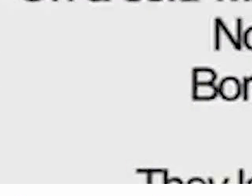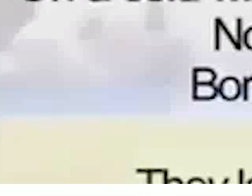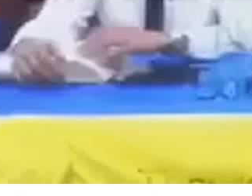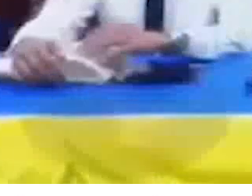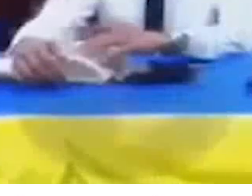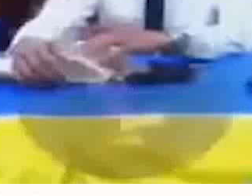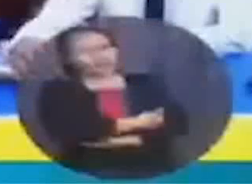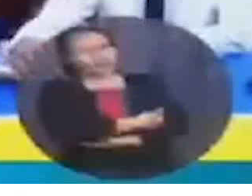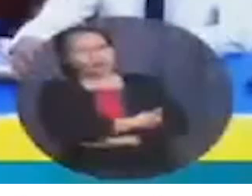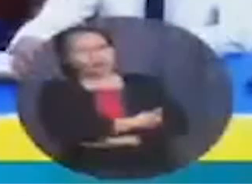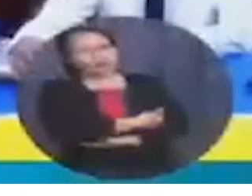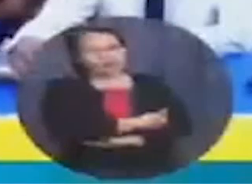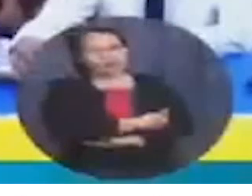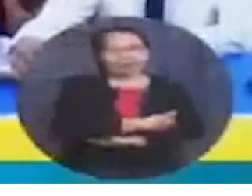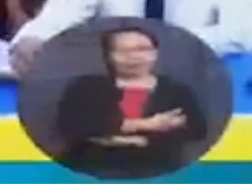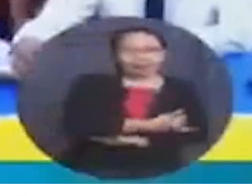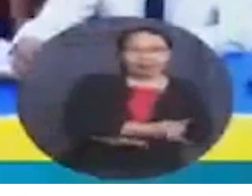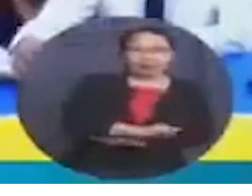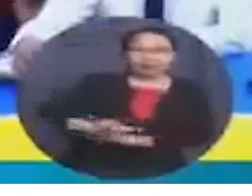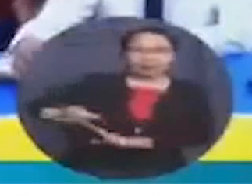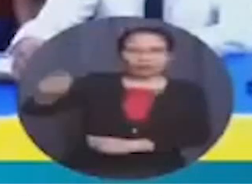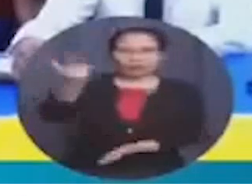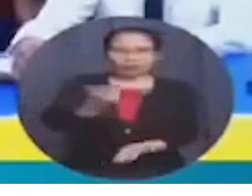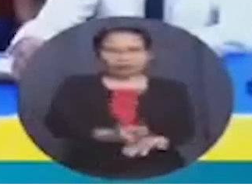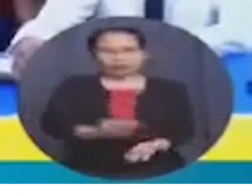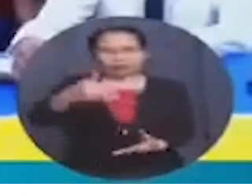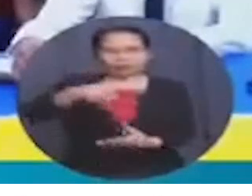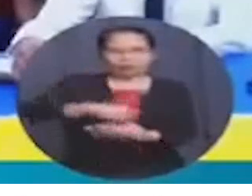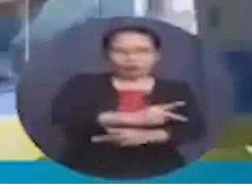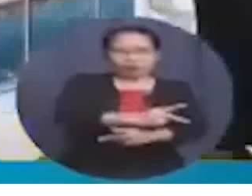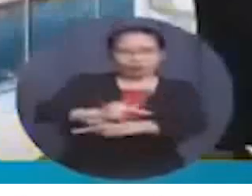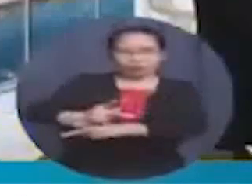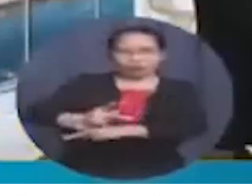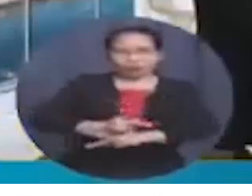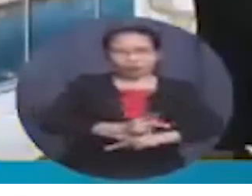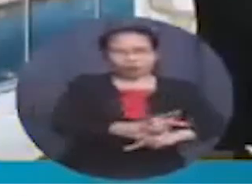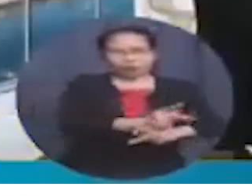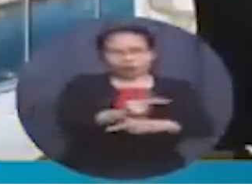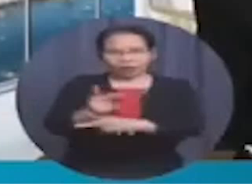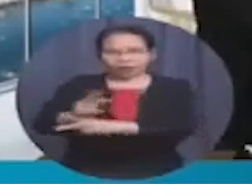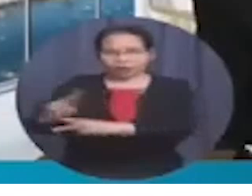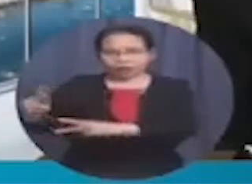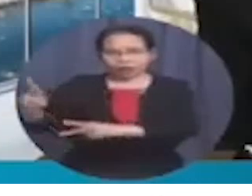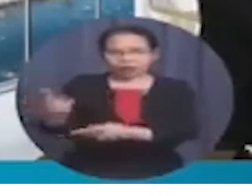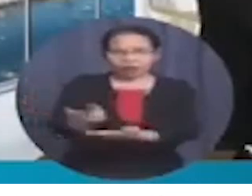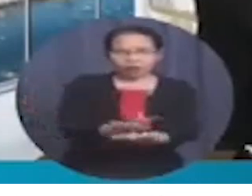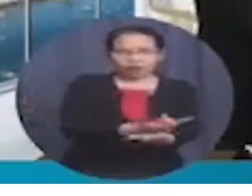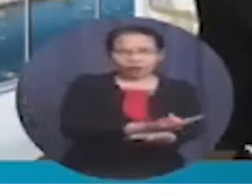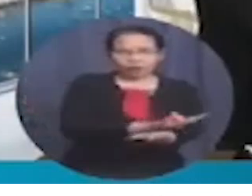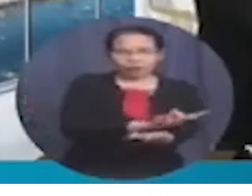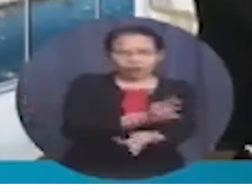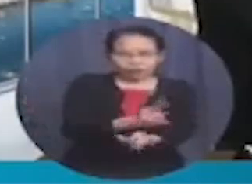fields where they lay in keeping their sheep.